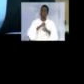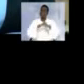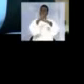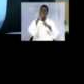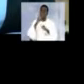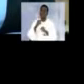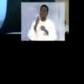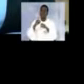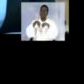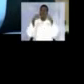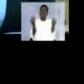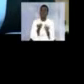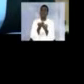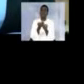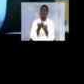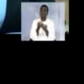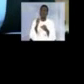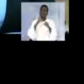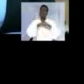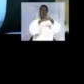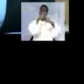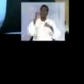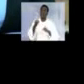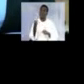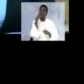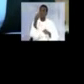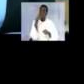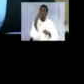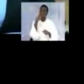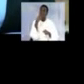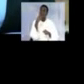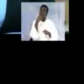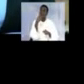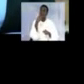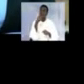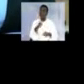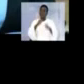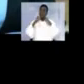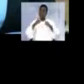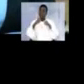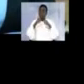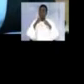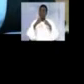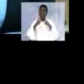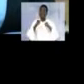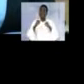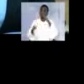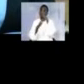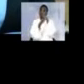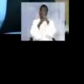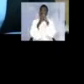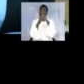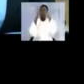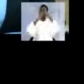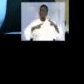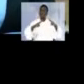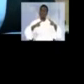Sécurité des ménages, sécurité alimentaire, dynamisme de l'économie